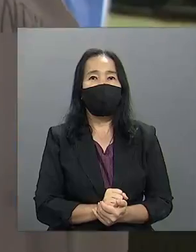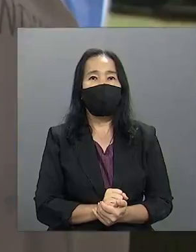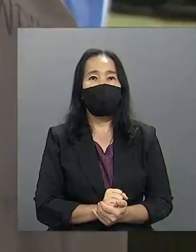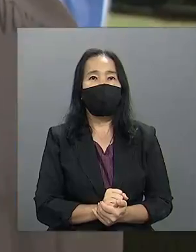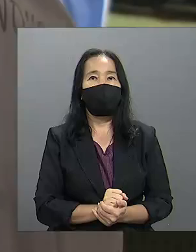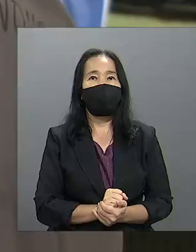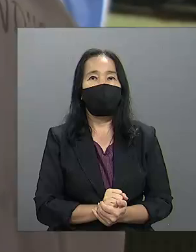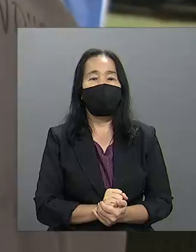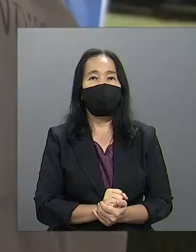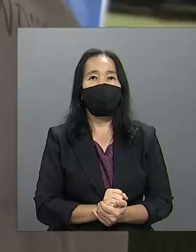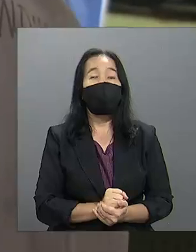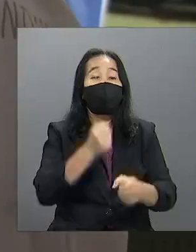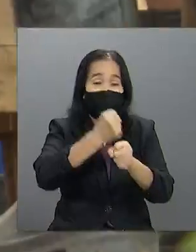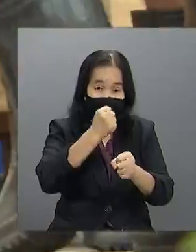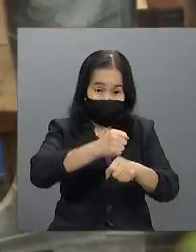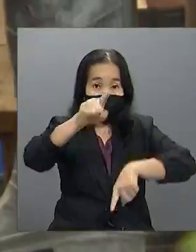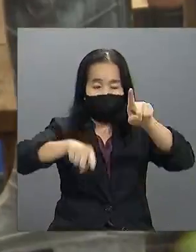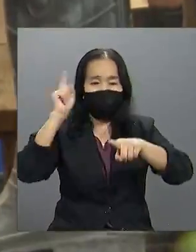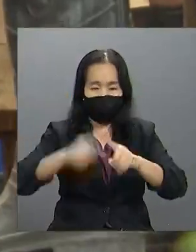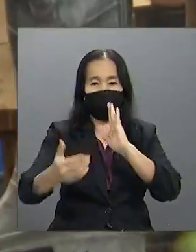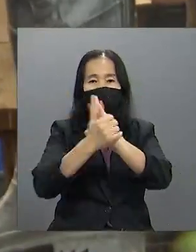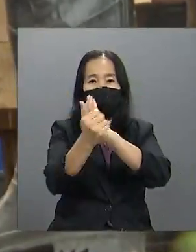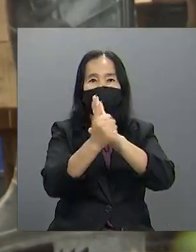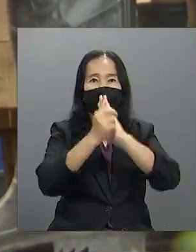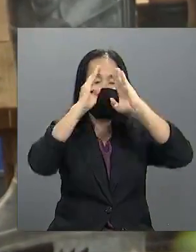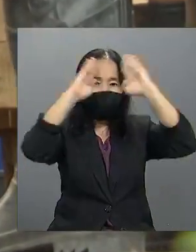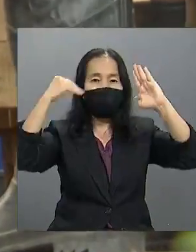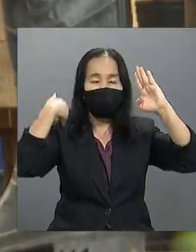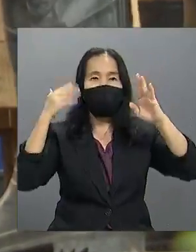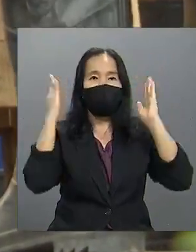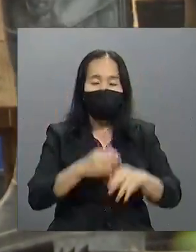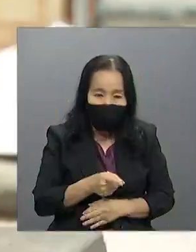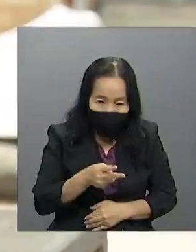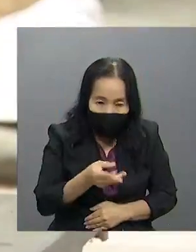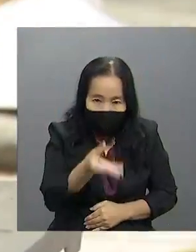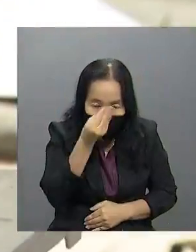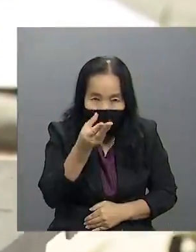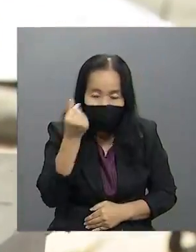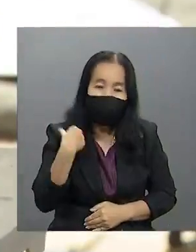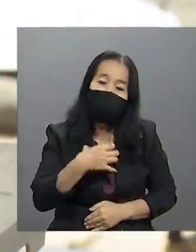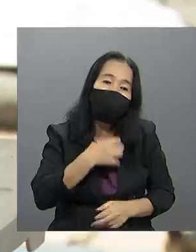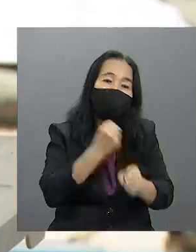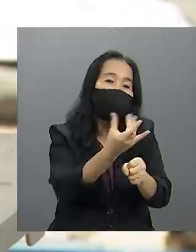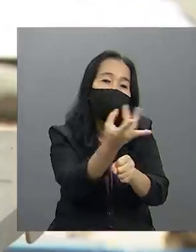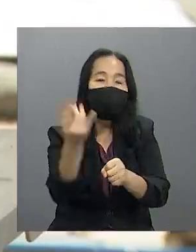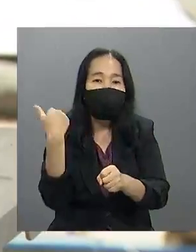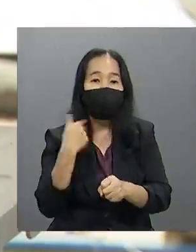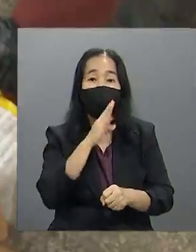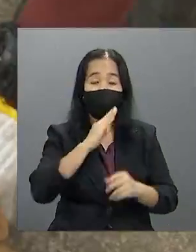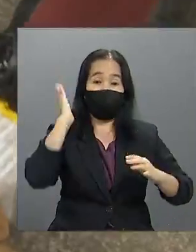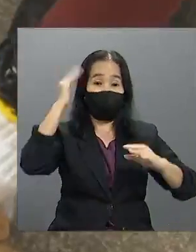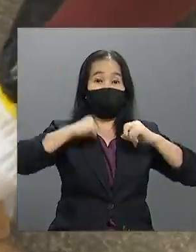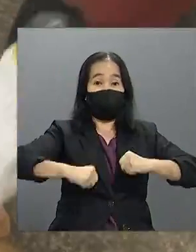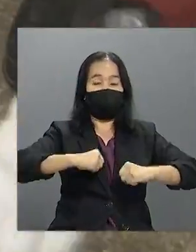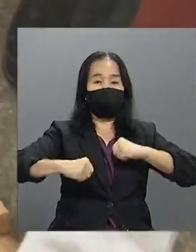บางอย่างต้องอาศัยทักษะเฉพาะตัวพวกเขาก็สามารถเลือกได้นะคะว่าอยากทำอะไรเช่นหนุ่มๆเน้นงานช่างงานไ